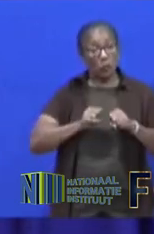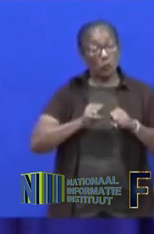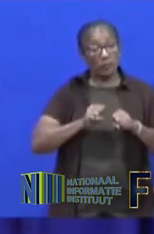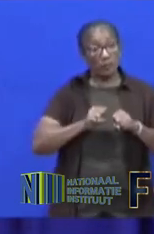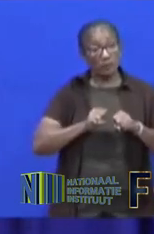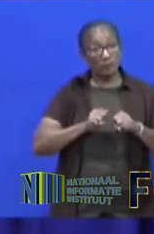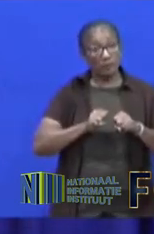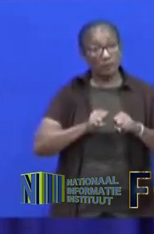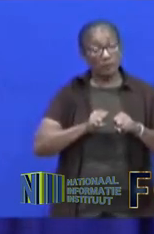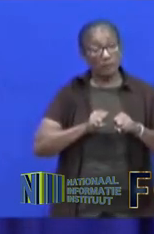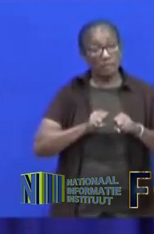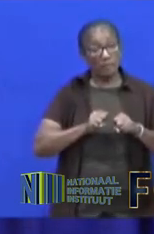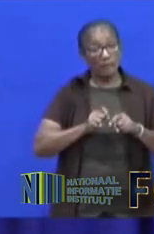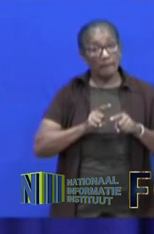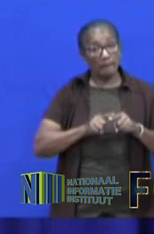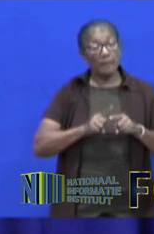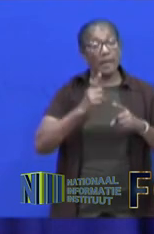genomen